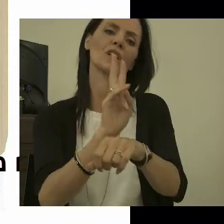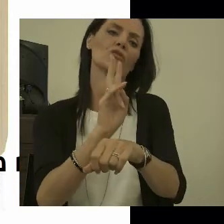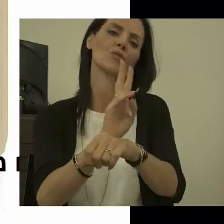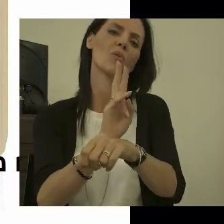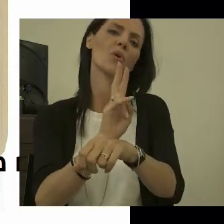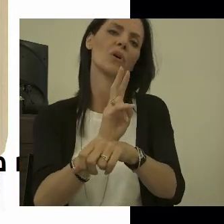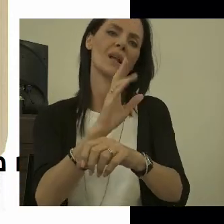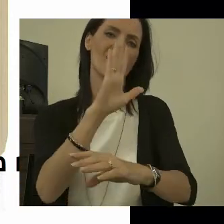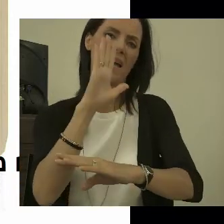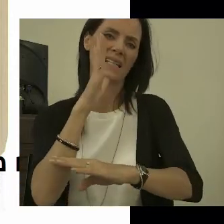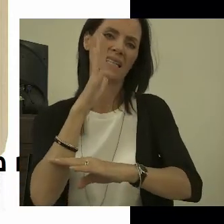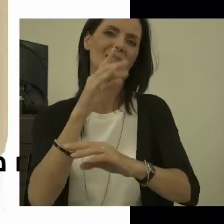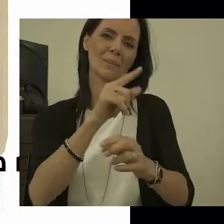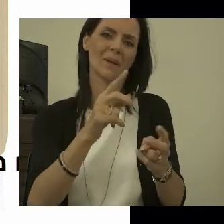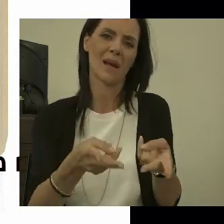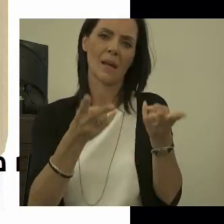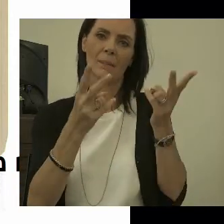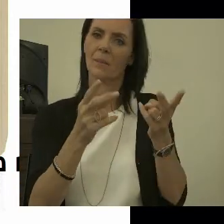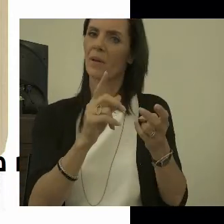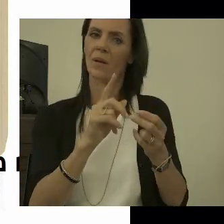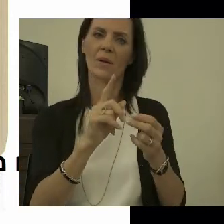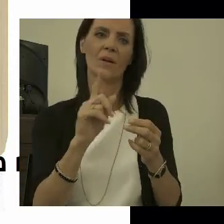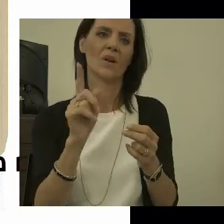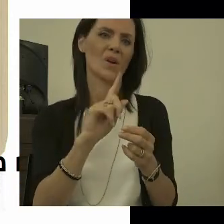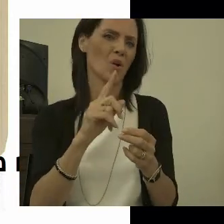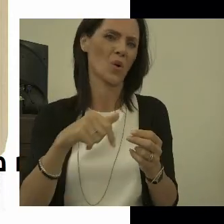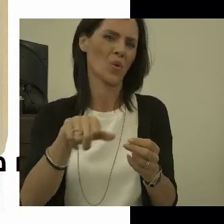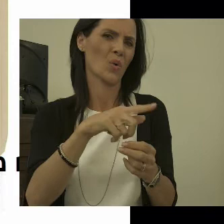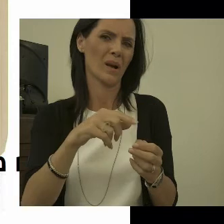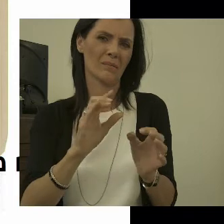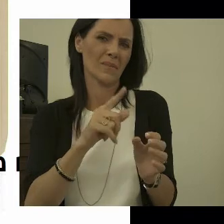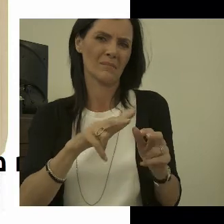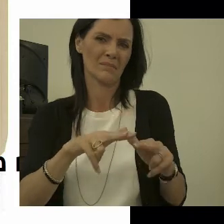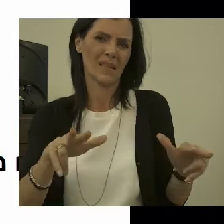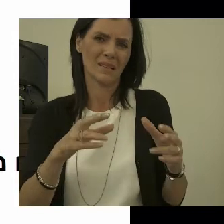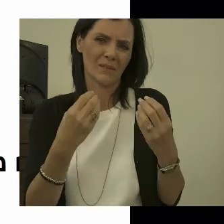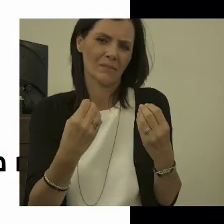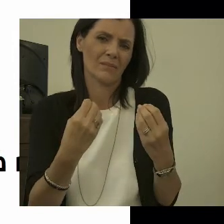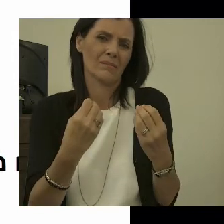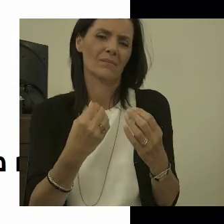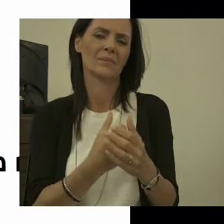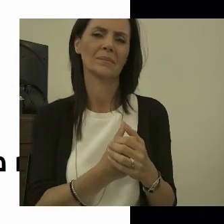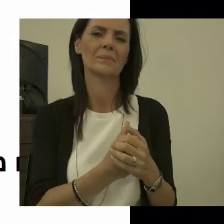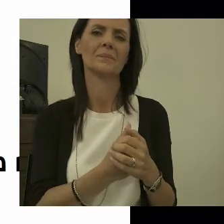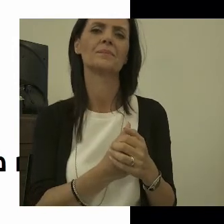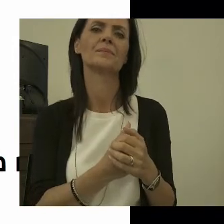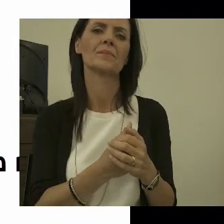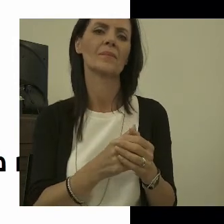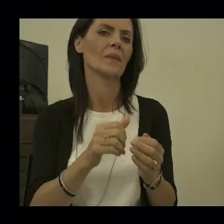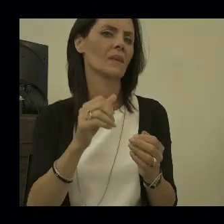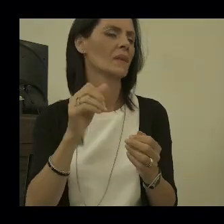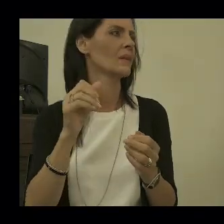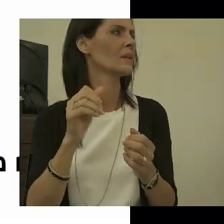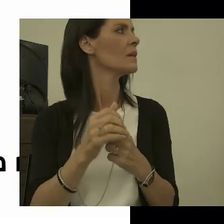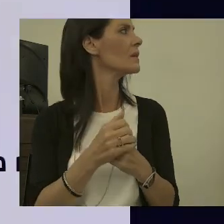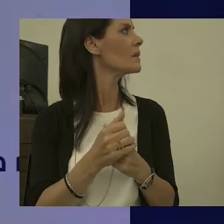שאפשר את העצים הקיימים. לא כולם ברמת ערכיות גבוהה, בטח את אלה שברמת הערכיות הגבוהה. פה יש את הפירוט